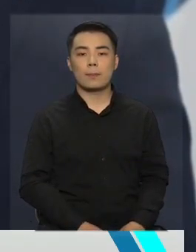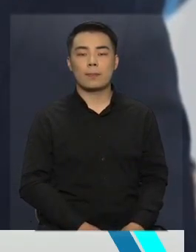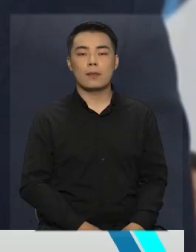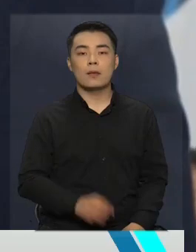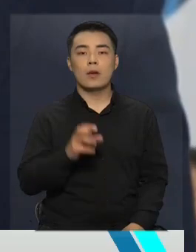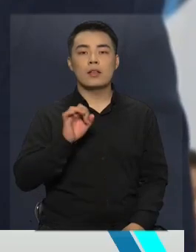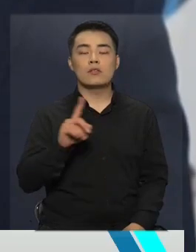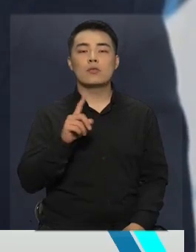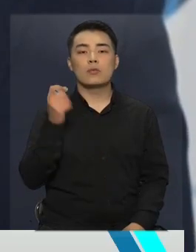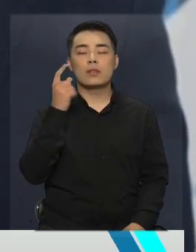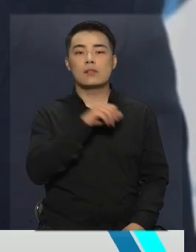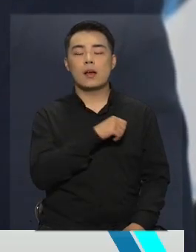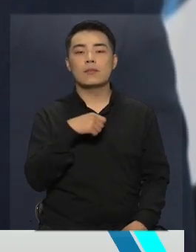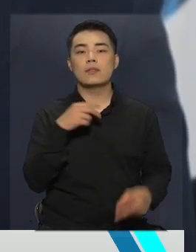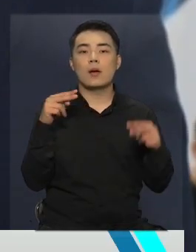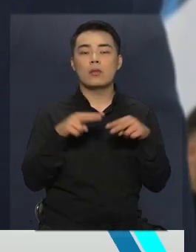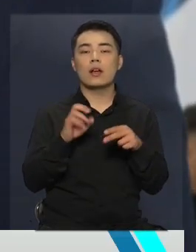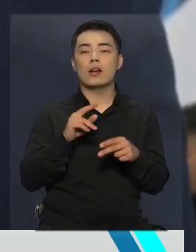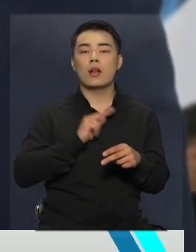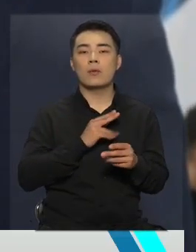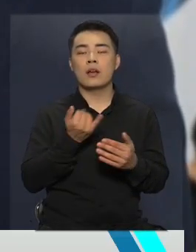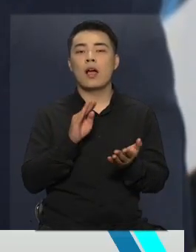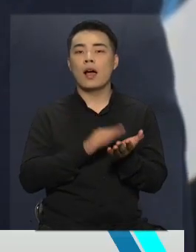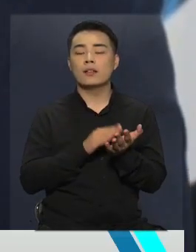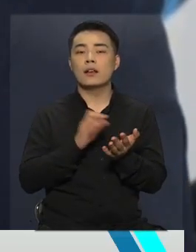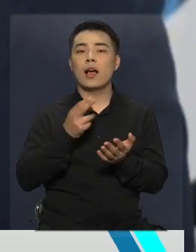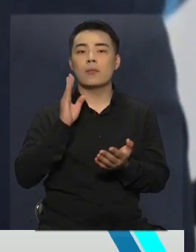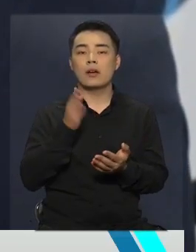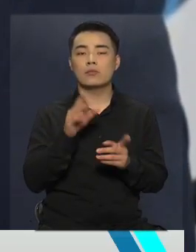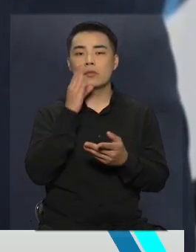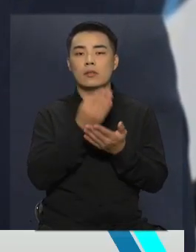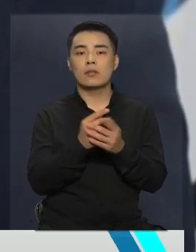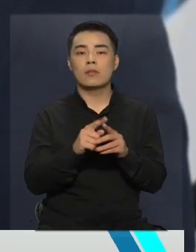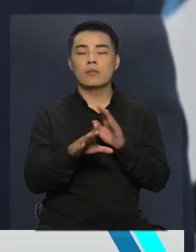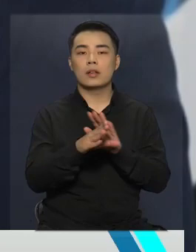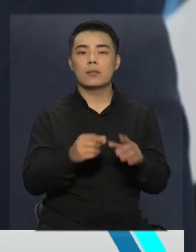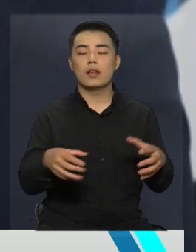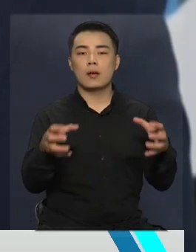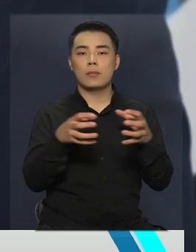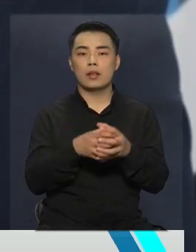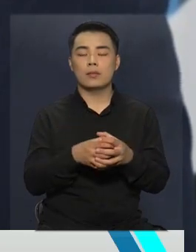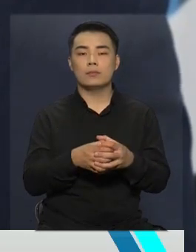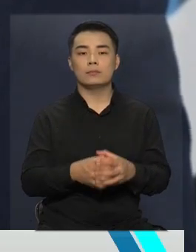Бахтияра Что известно понаблюдателям как они оценивают ход предвыборной кампании